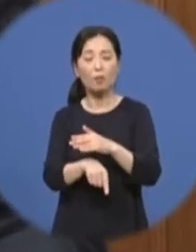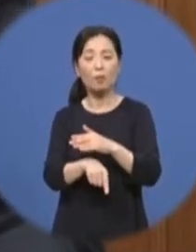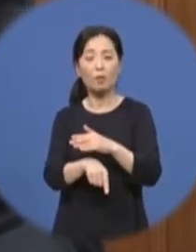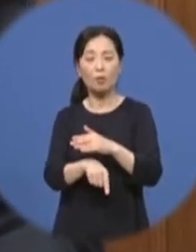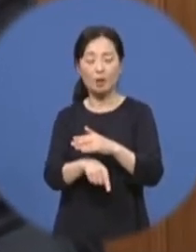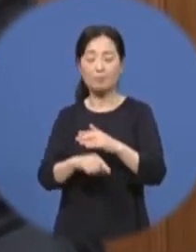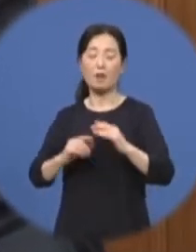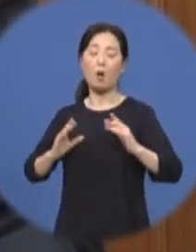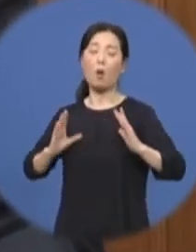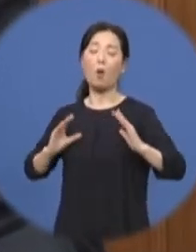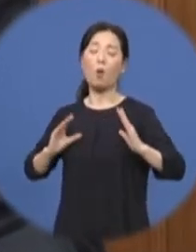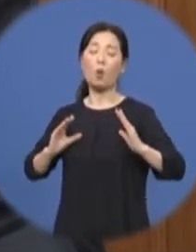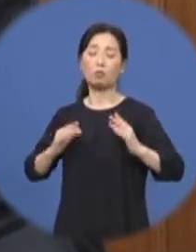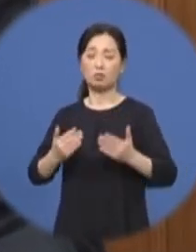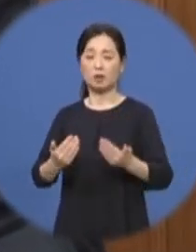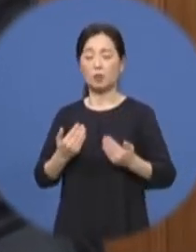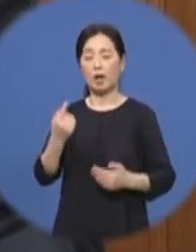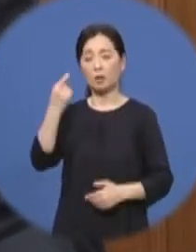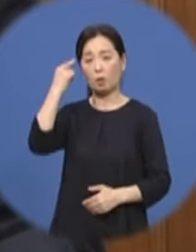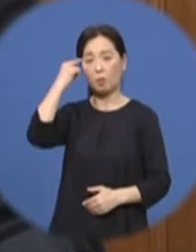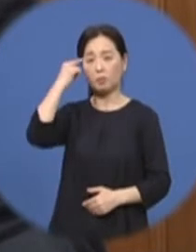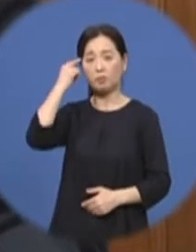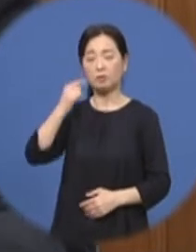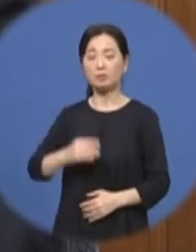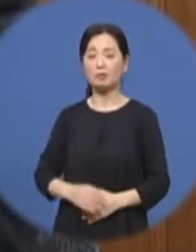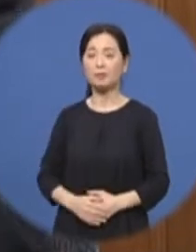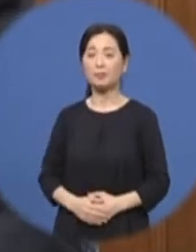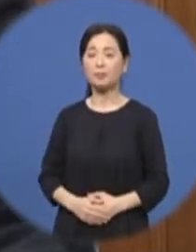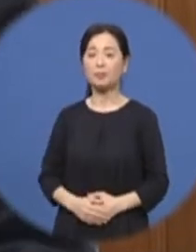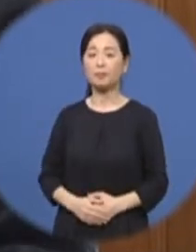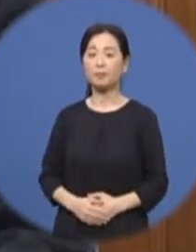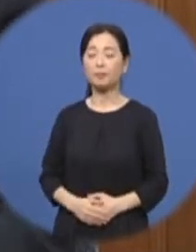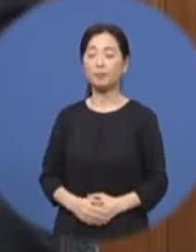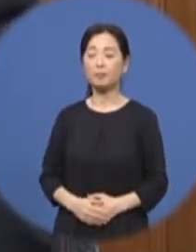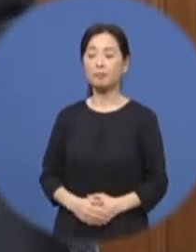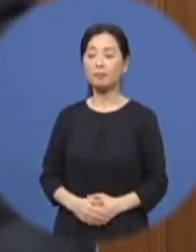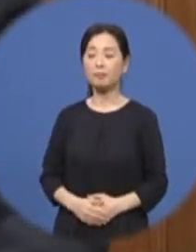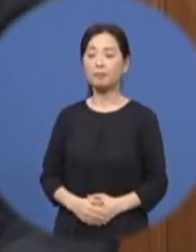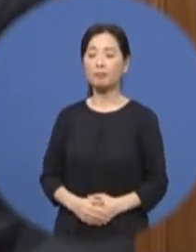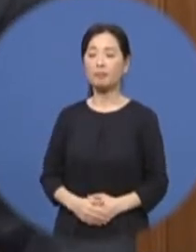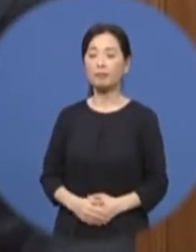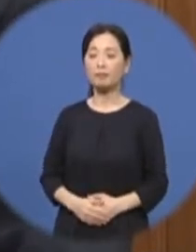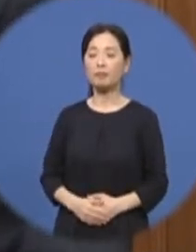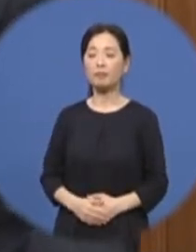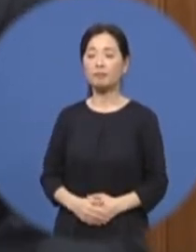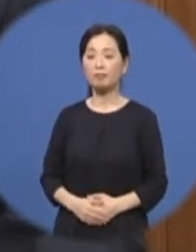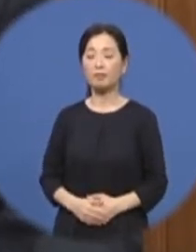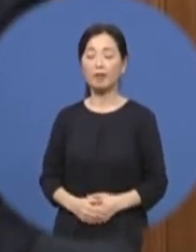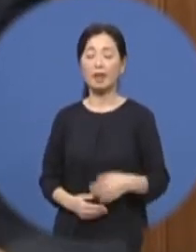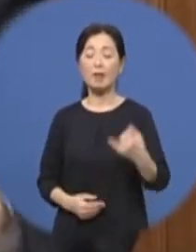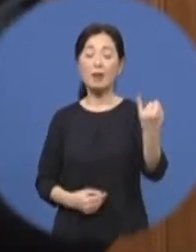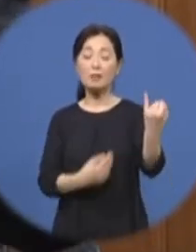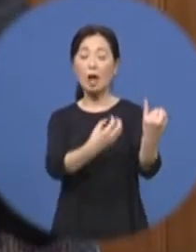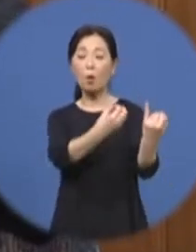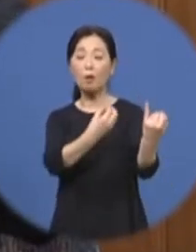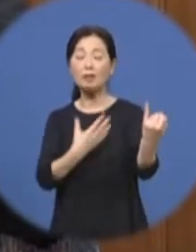誇るべきだと思いますね、うん、なんせ今山上さんがおっしゃったように、はい